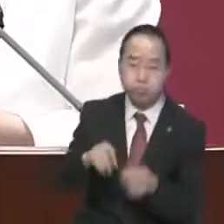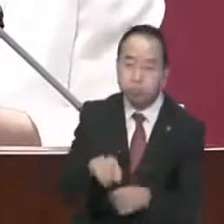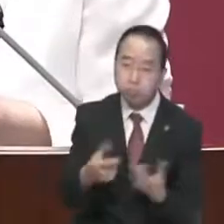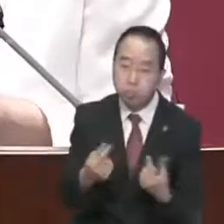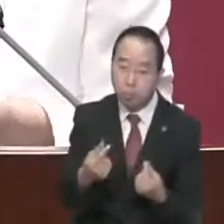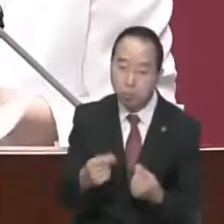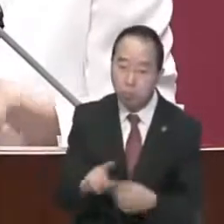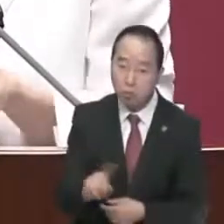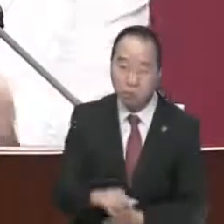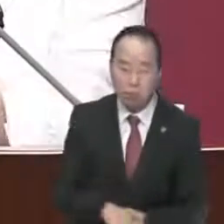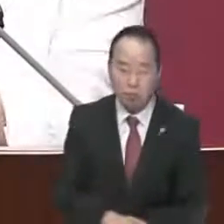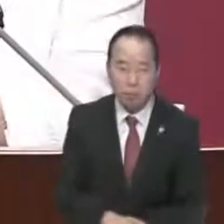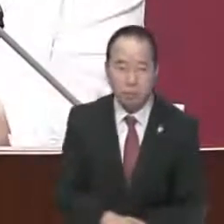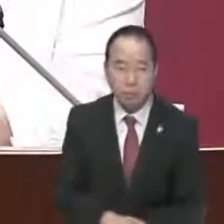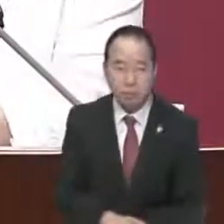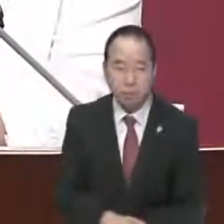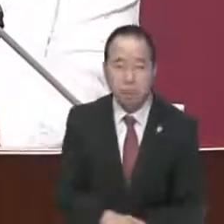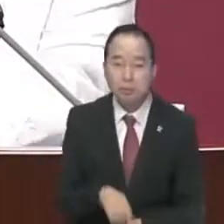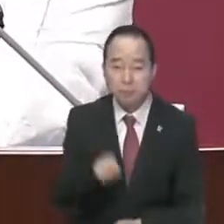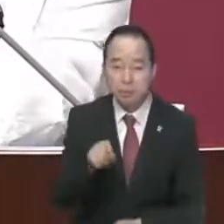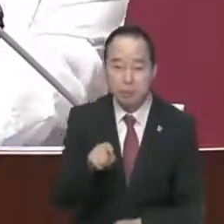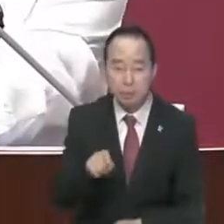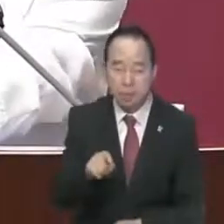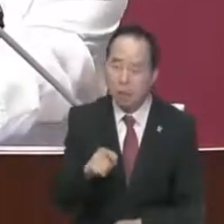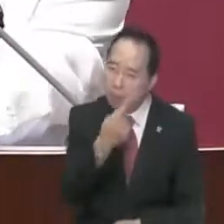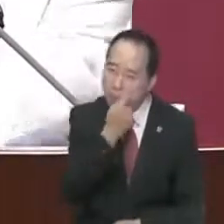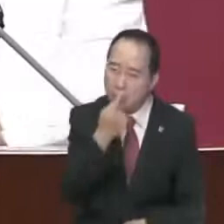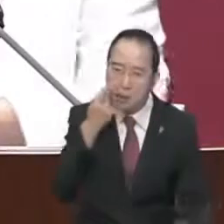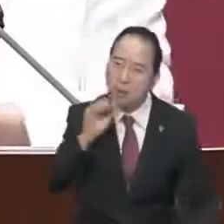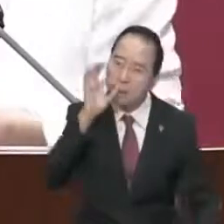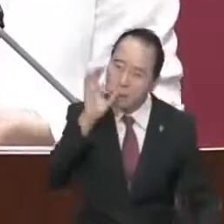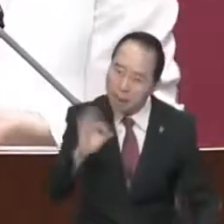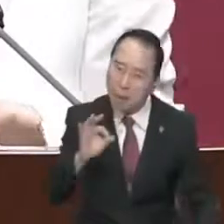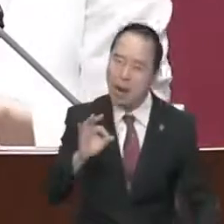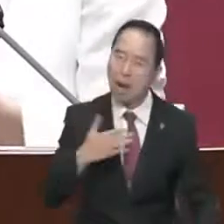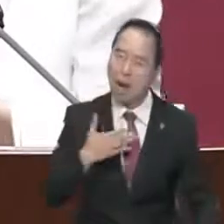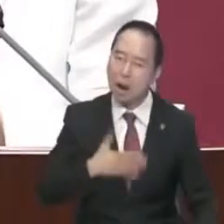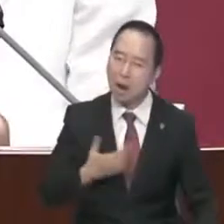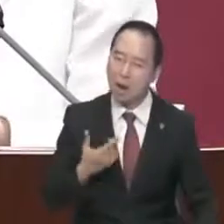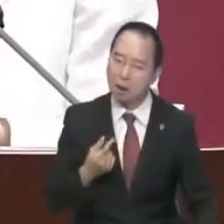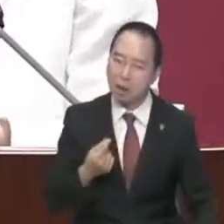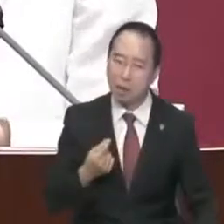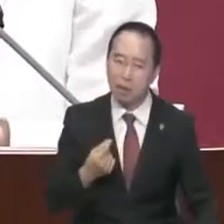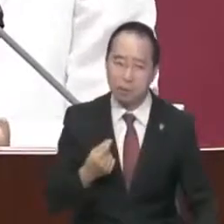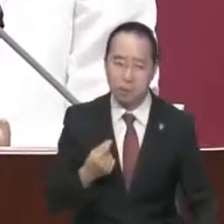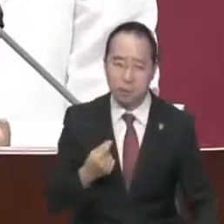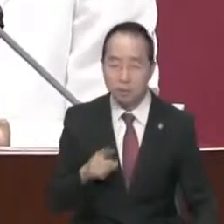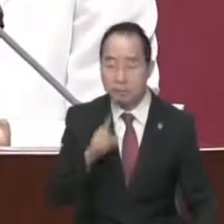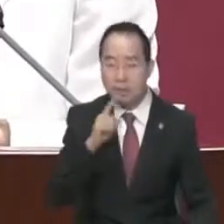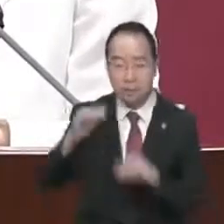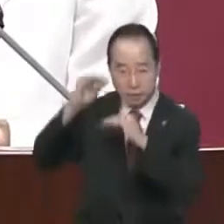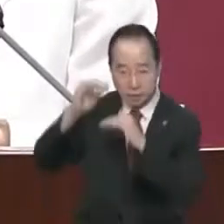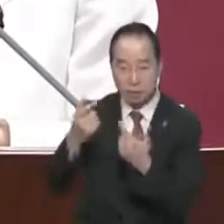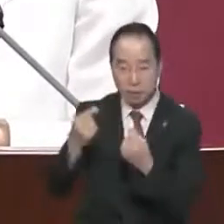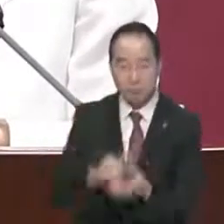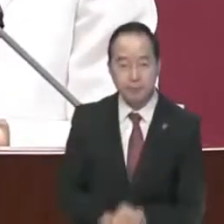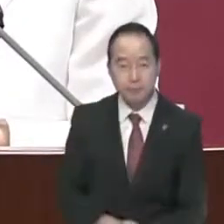금방 말씀하신 걸 제가 검증을 해봐야 알겠습니다만은 금방 의원님께서 말씀하신 것처럼